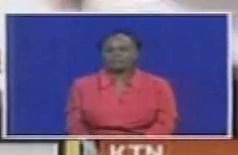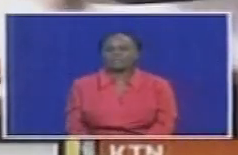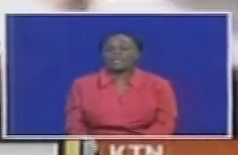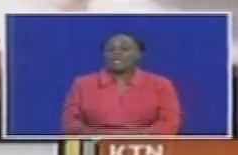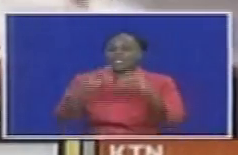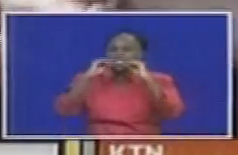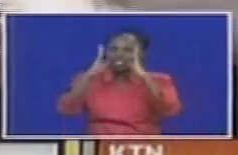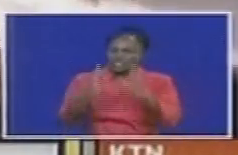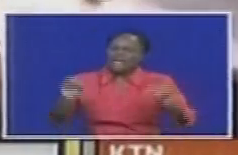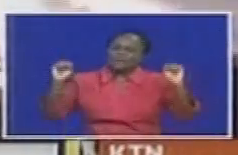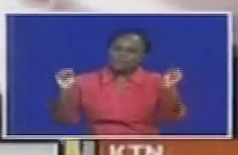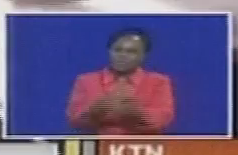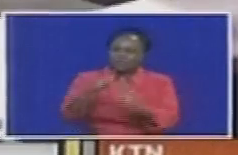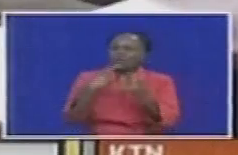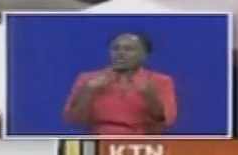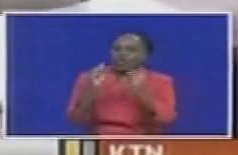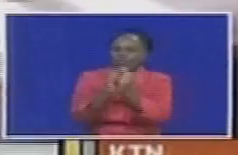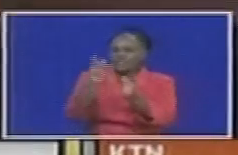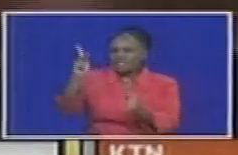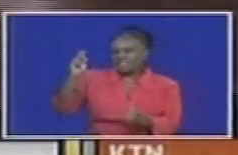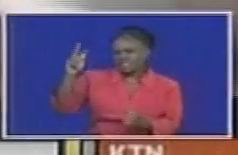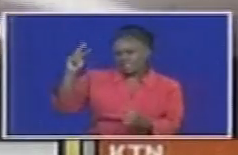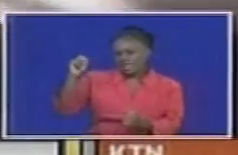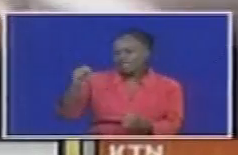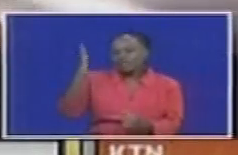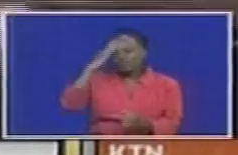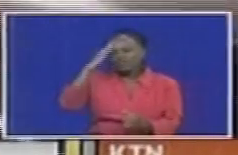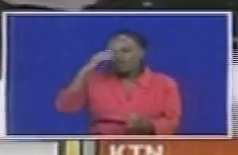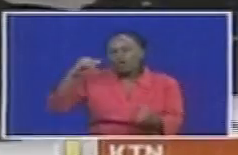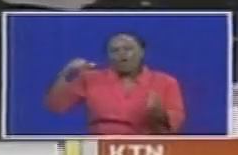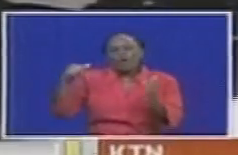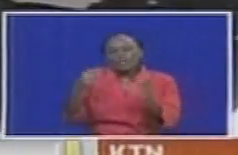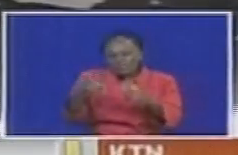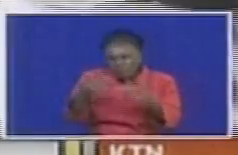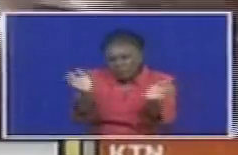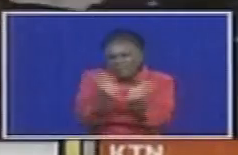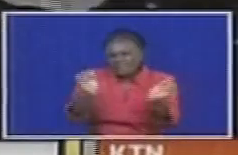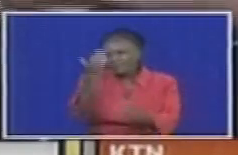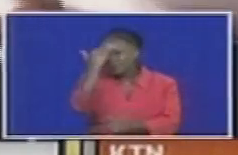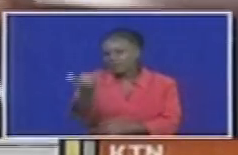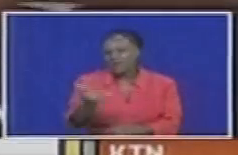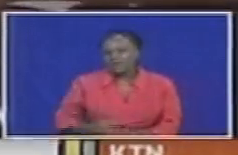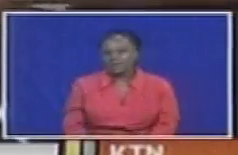Mwalimu hakuweza kuzungumza na KTN tulipotaka kujua chanzo hasa cha adhabu hiyo kwa mwanafunzi huyo.